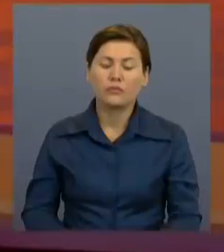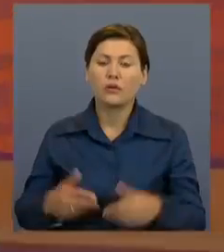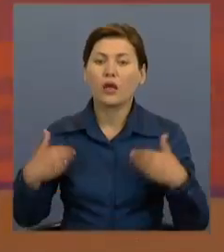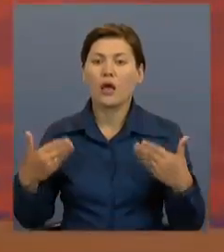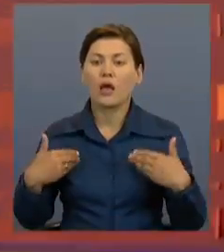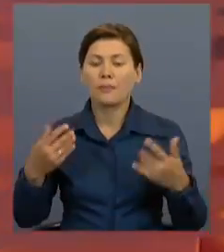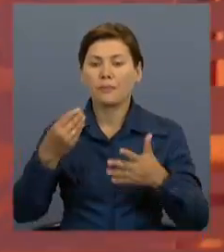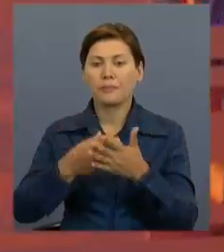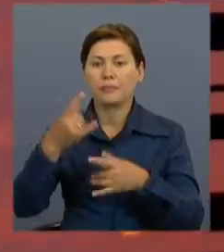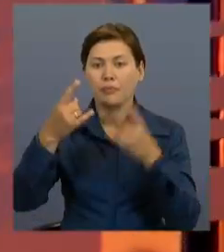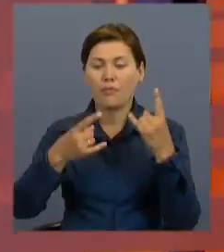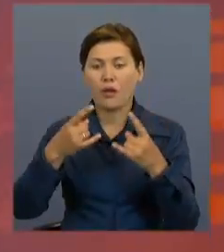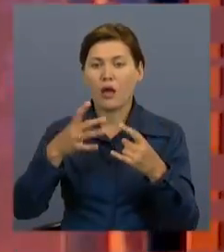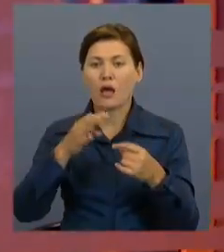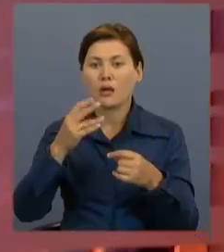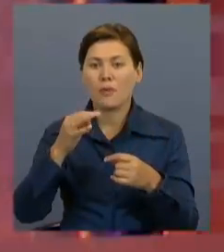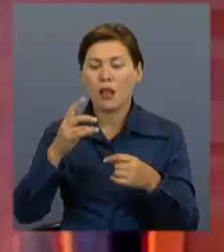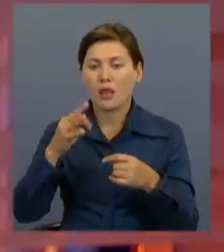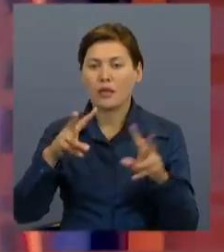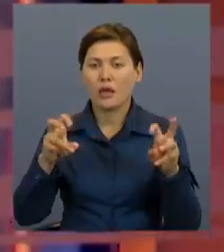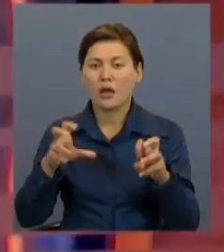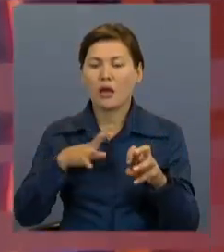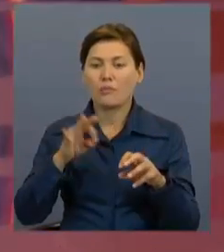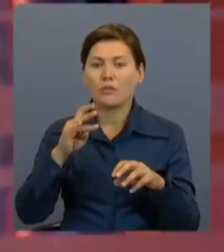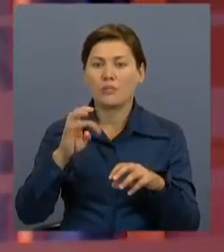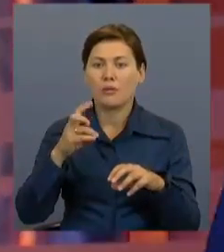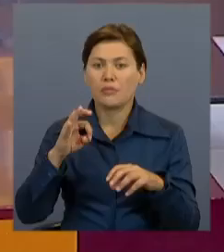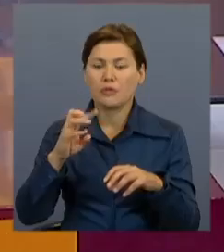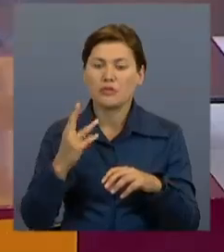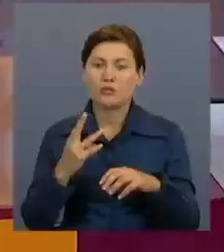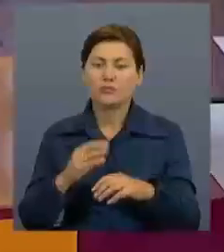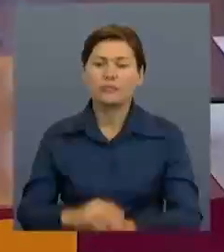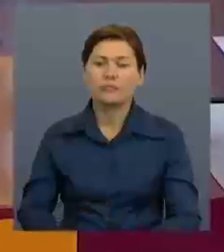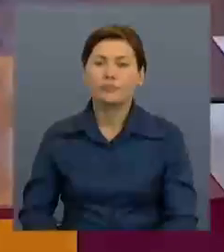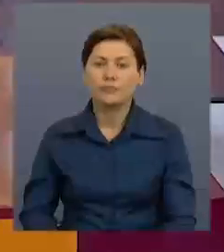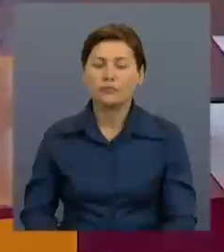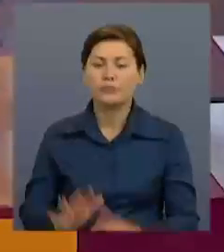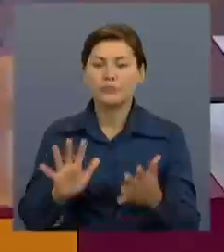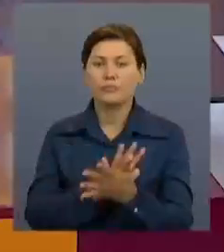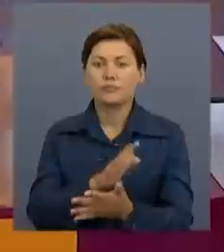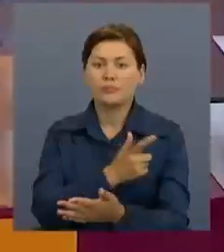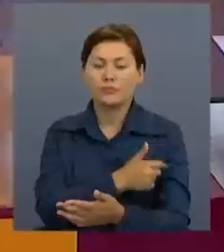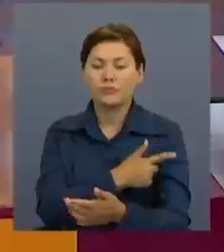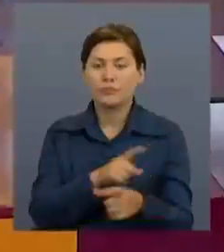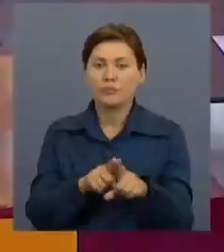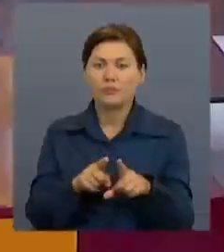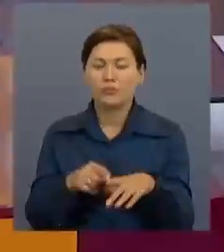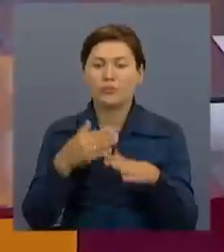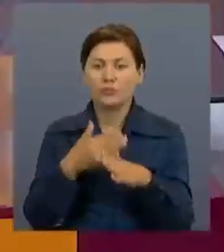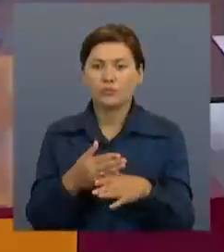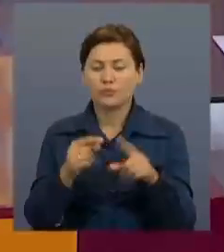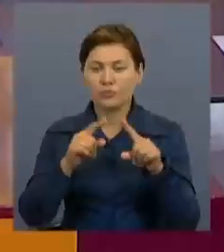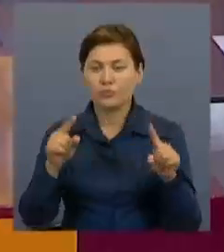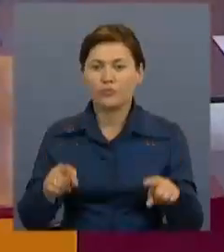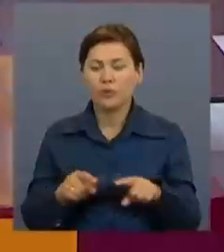Ассаламу алейкум, ардақты көрермен, эфирде ақшам алаңы, студияда Үмбет Әлім Емеш. Тегін медициналық кепілдендірілген көмек пакеті